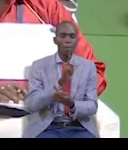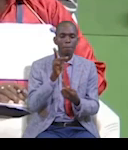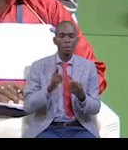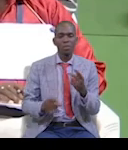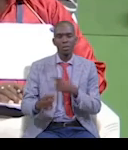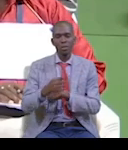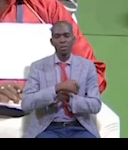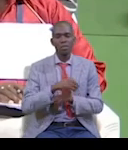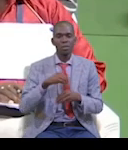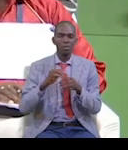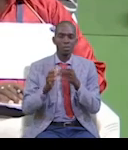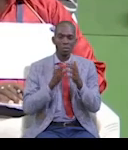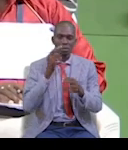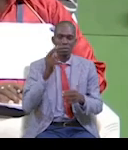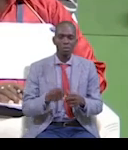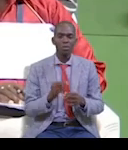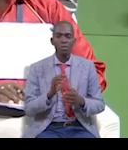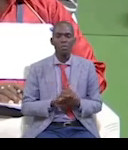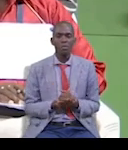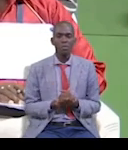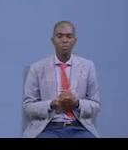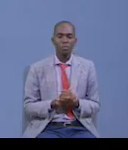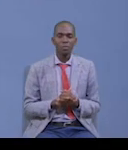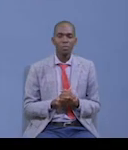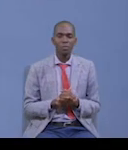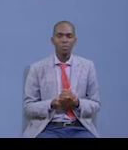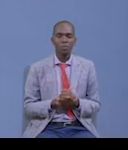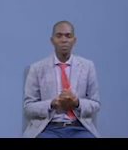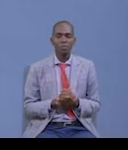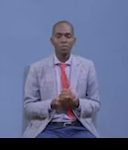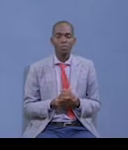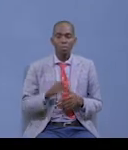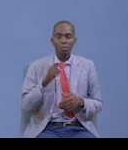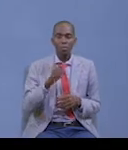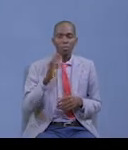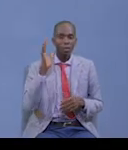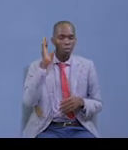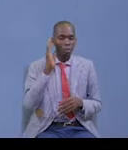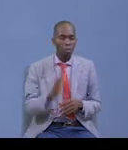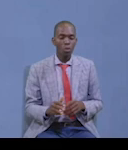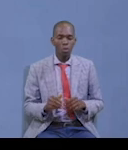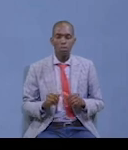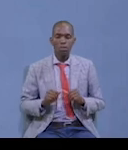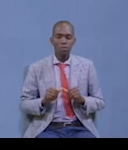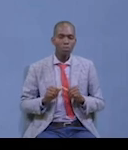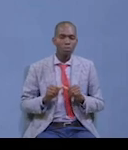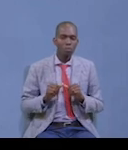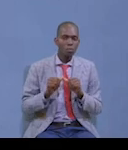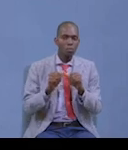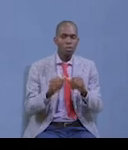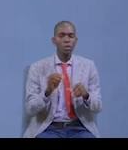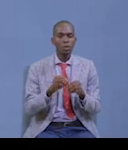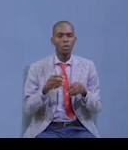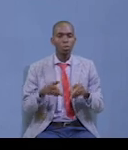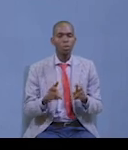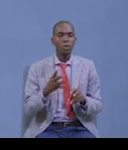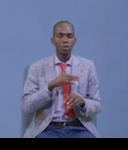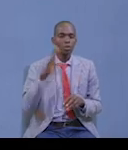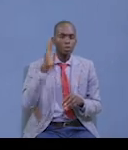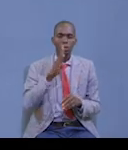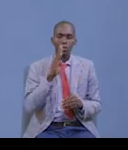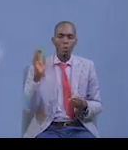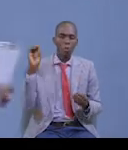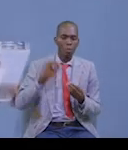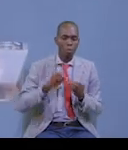పరిపూర్ణమైన ఆ రోజుకు మరి ఎక్కువ ప్రకాశిస్తుంది. You will hold on your way and you'll be stronger and